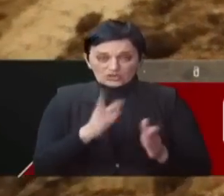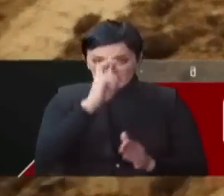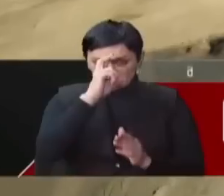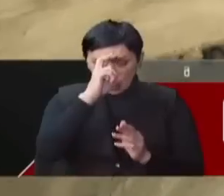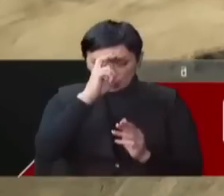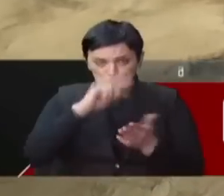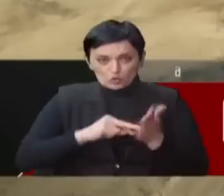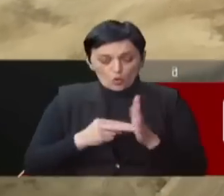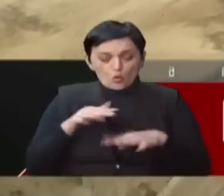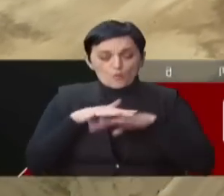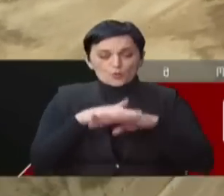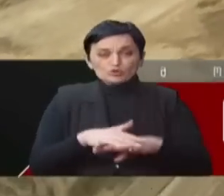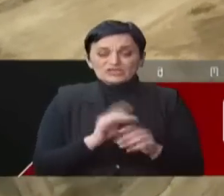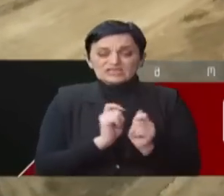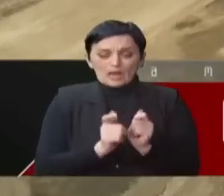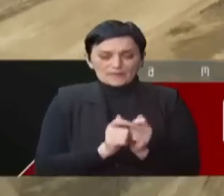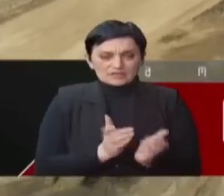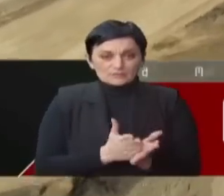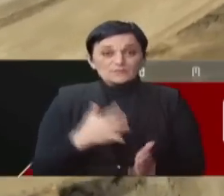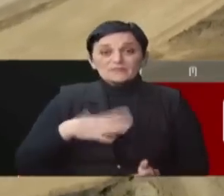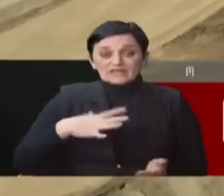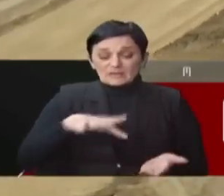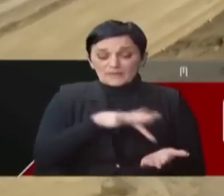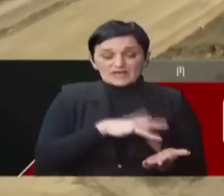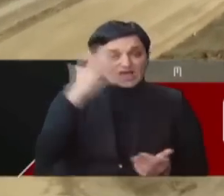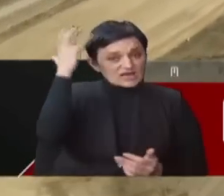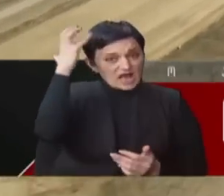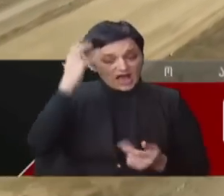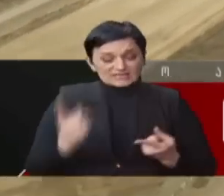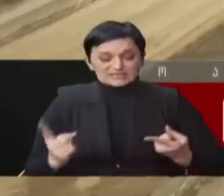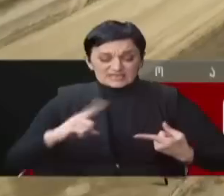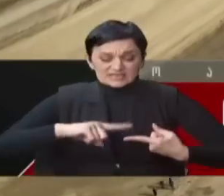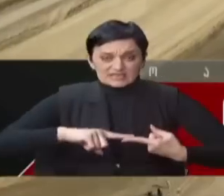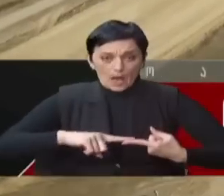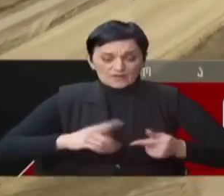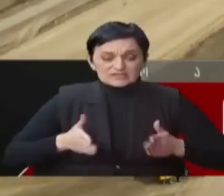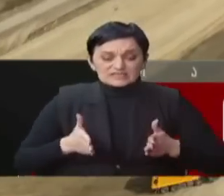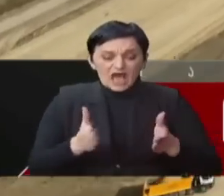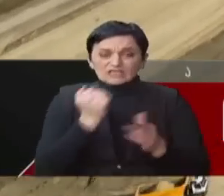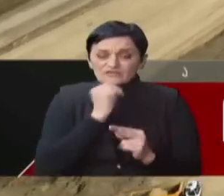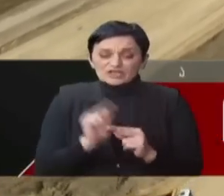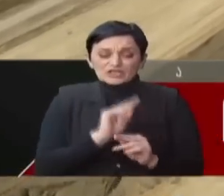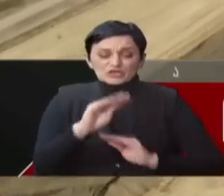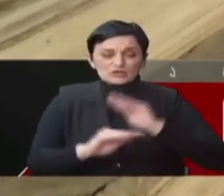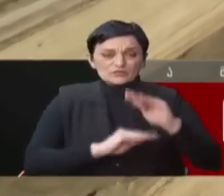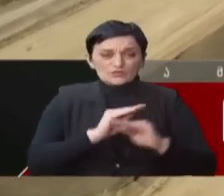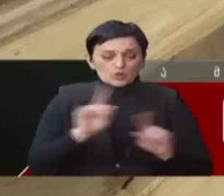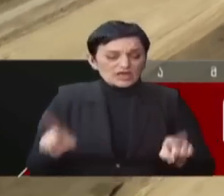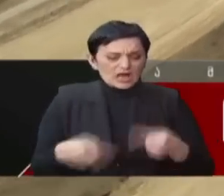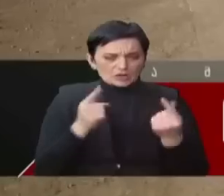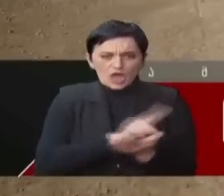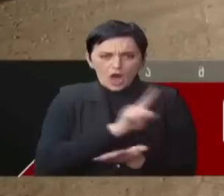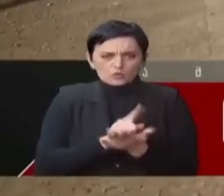სახელმწიფო ბიუჯეტით დაფინანსებული. Თბილისისა და კახეთის დამაკავშირებელი საგზაო ინფრასტრუქტურის განახლების